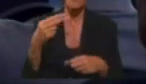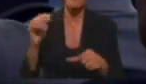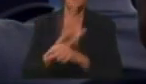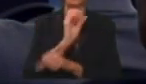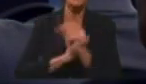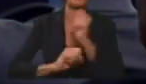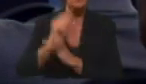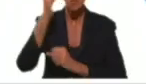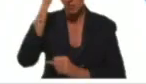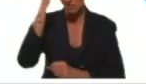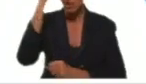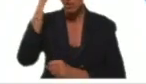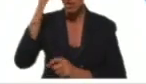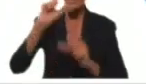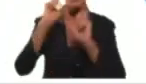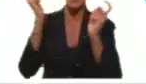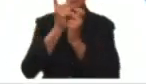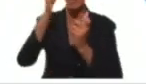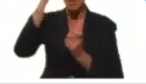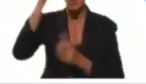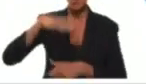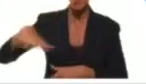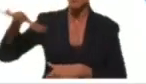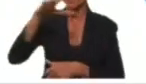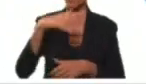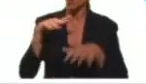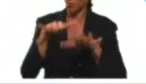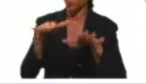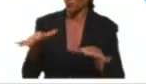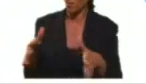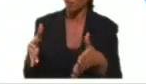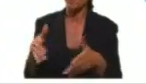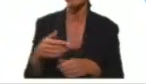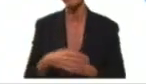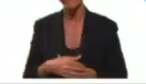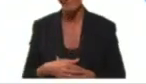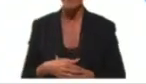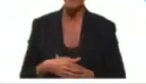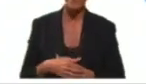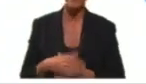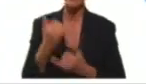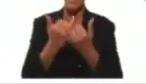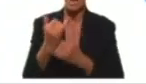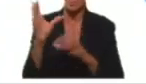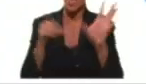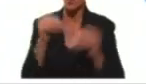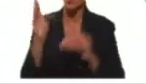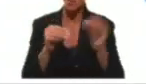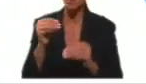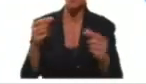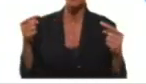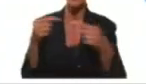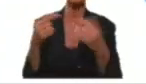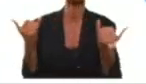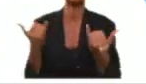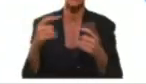intelektualną w skali całego społeczeństwa to nie jest zbyt liczna grupa osób. Żeby to miało jakiś ekonomiczny sens, no to